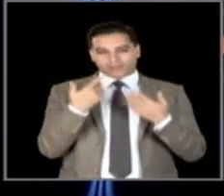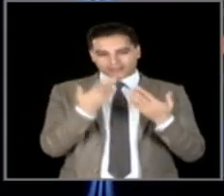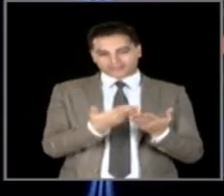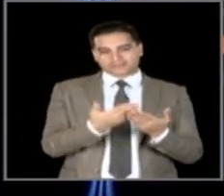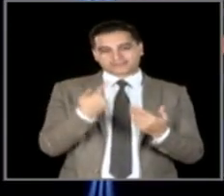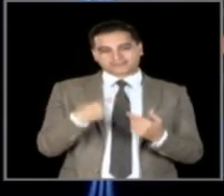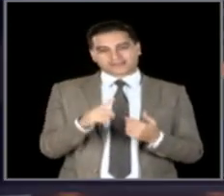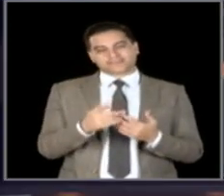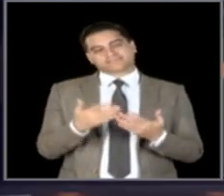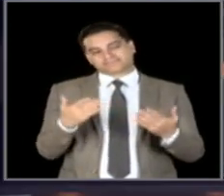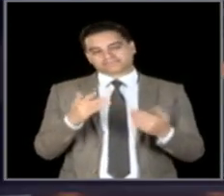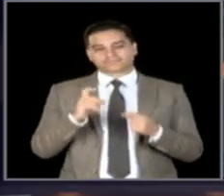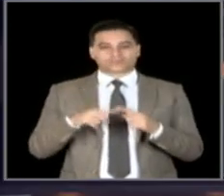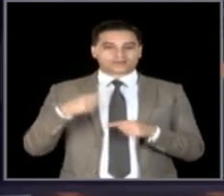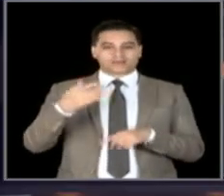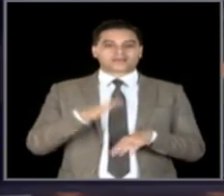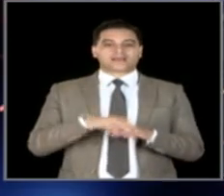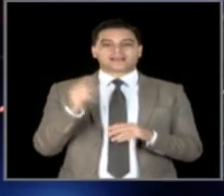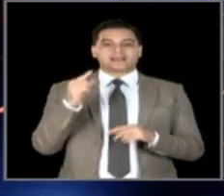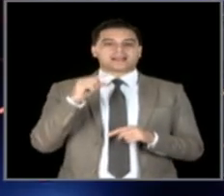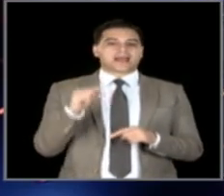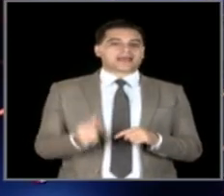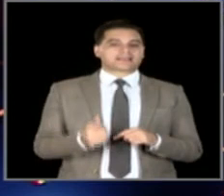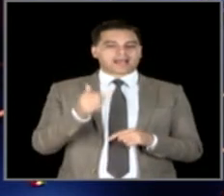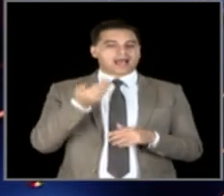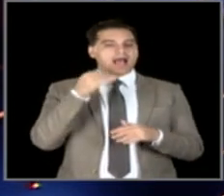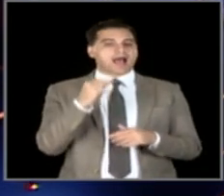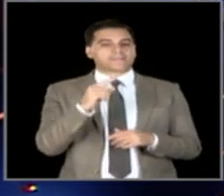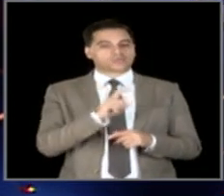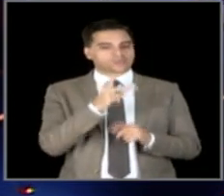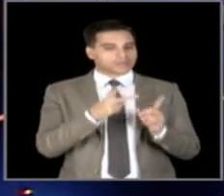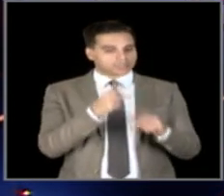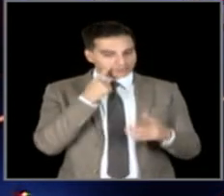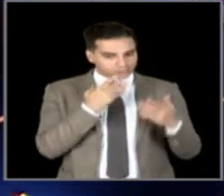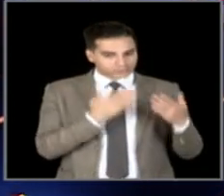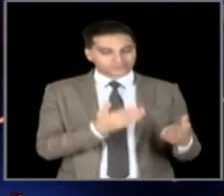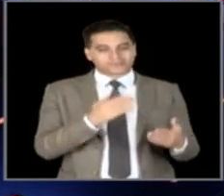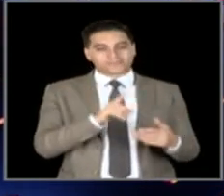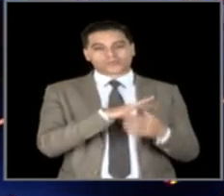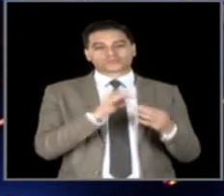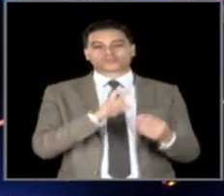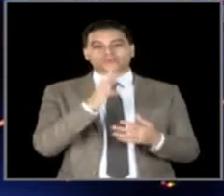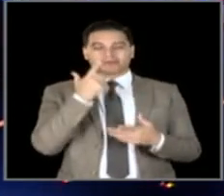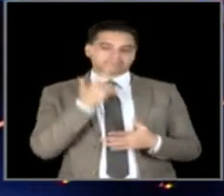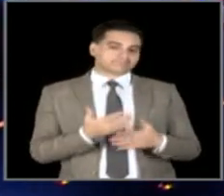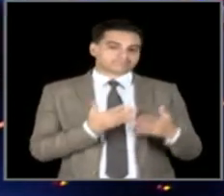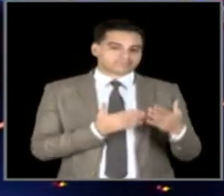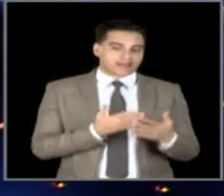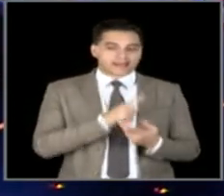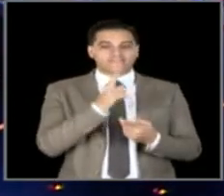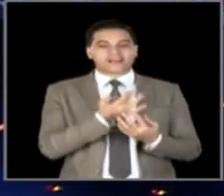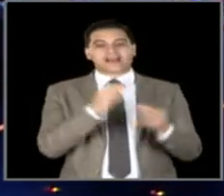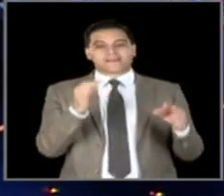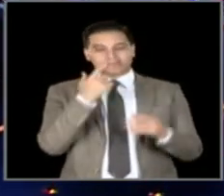السؤال اللي جاي ندى افضلي يا ندى ندى احمد والسؤال التاني وهنشوف موضوع السؤال ايه لفه كامله